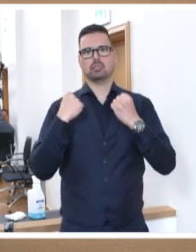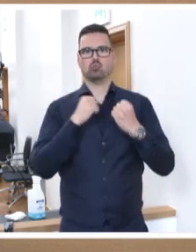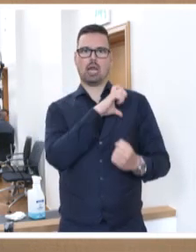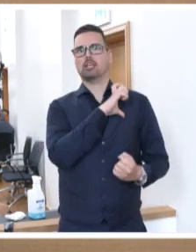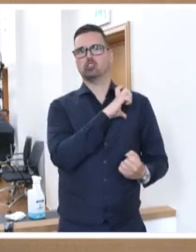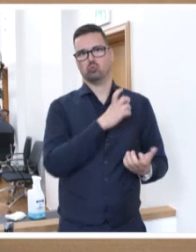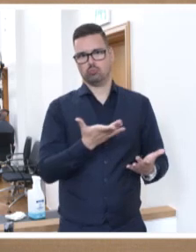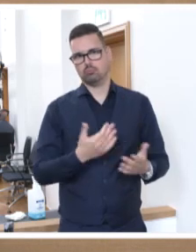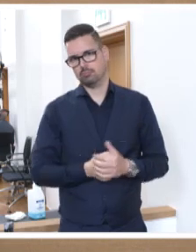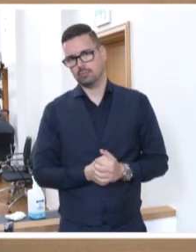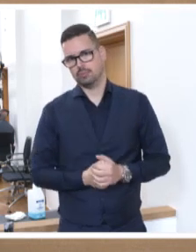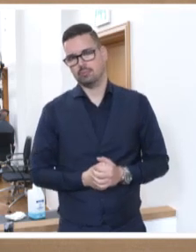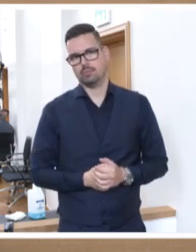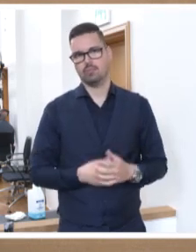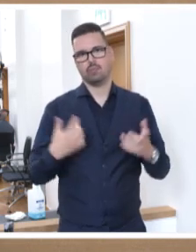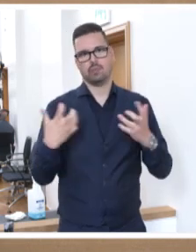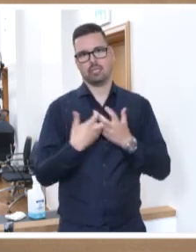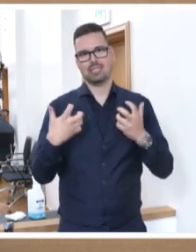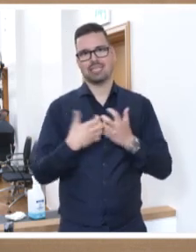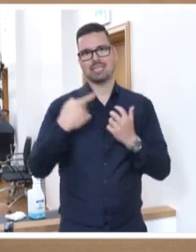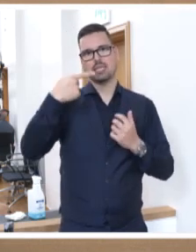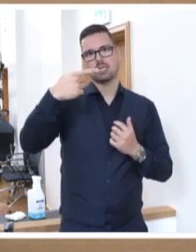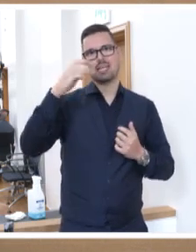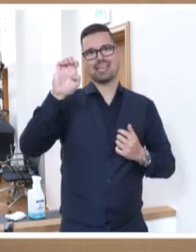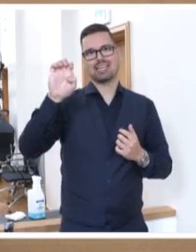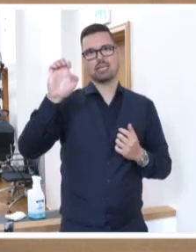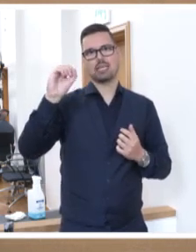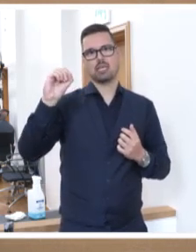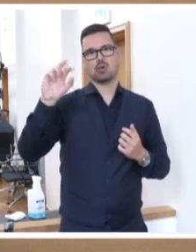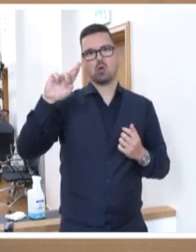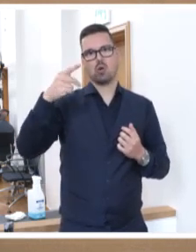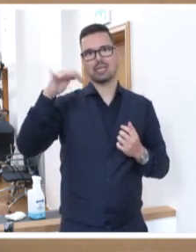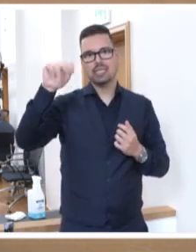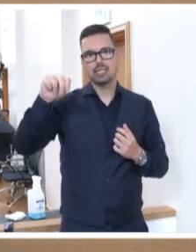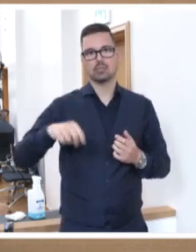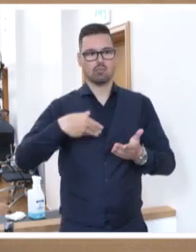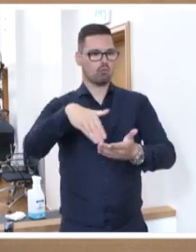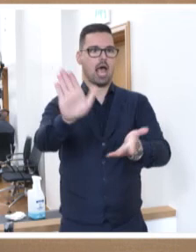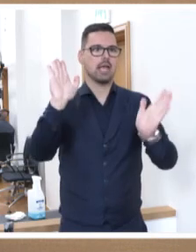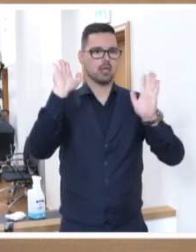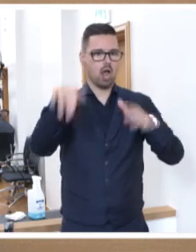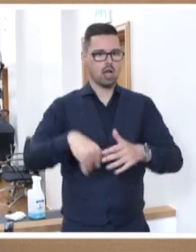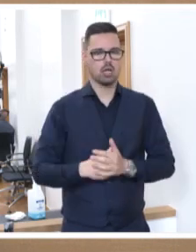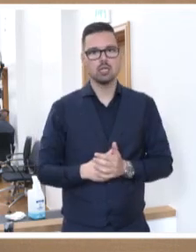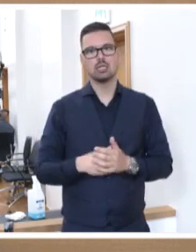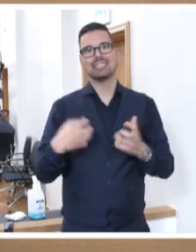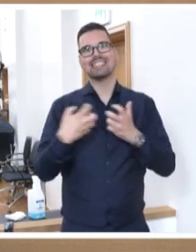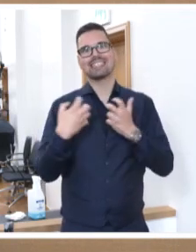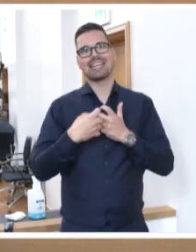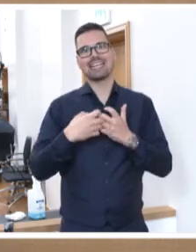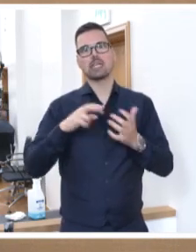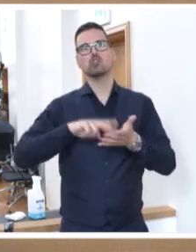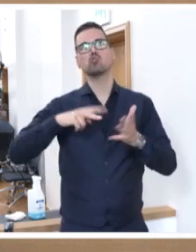Reichtum. Krieg in Georgien, wir lassen ihn gewähren. Krieg in